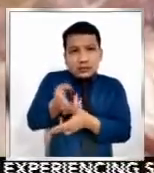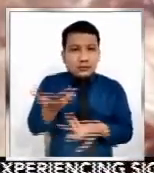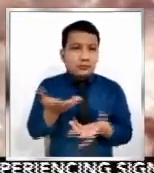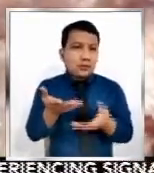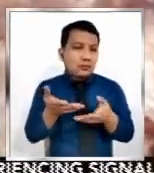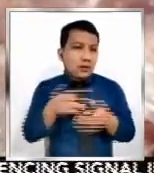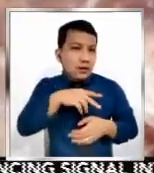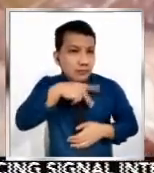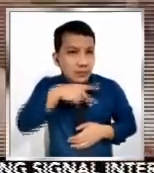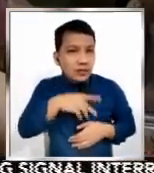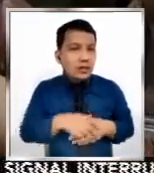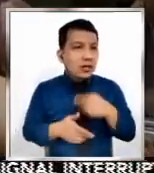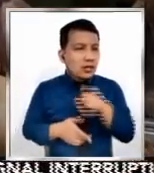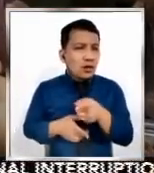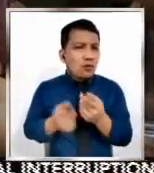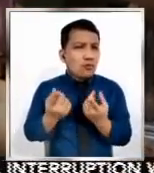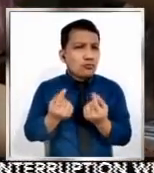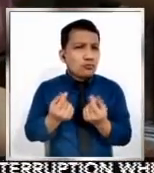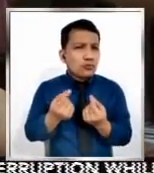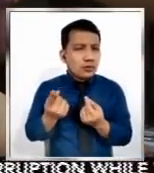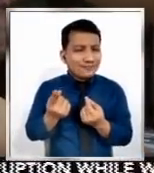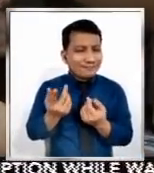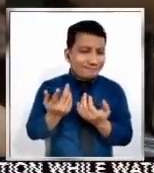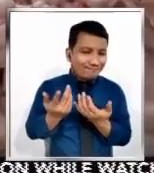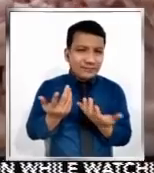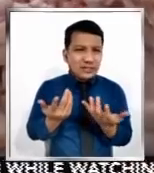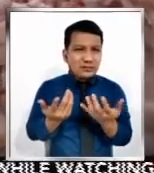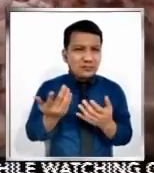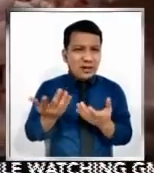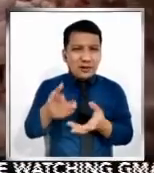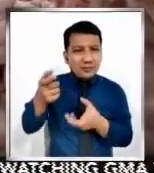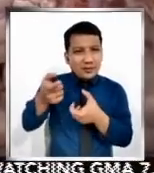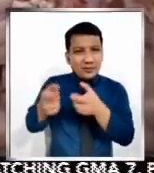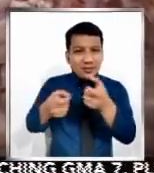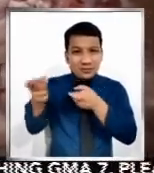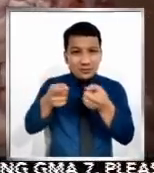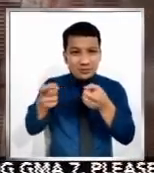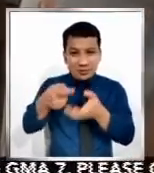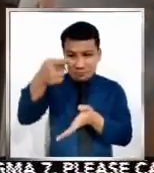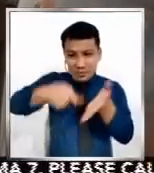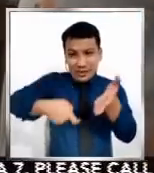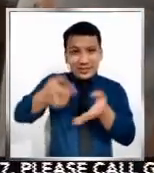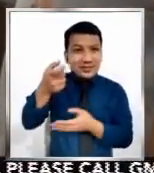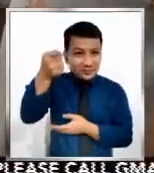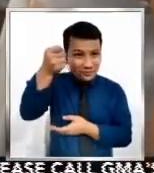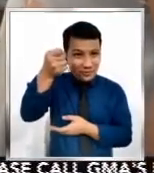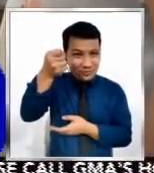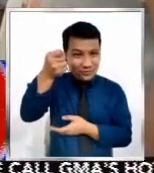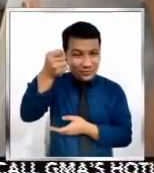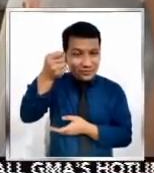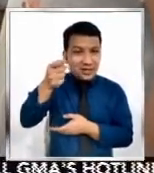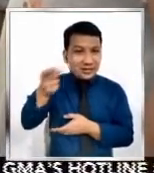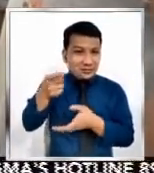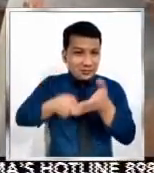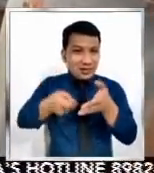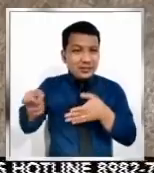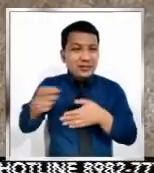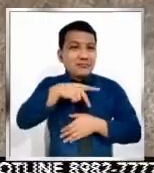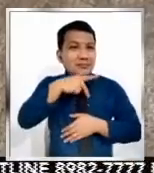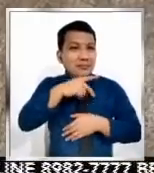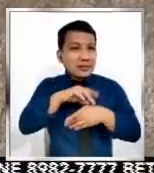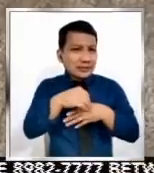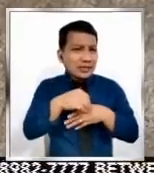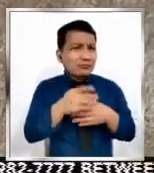pag-impose ng kumbaga like a price cap, mm-hmm, no, para sa presyo ng baboy. Pinag-aaralan na ito ng Department of